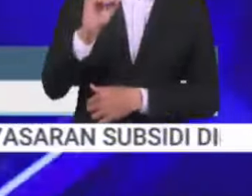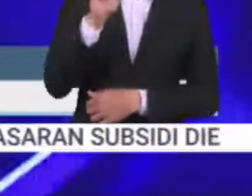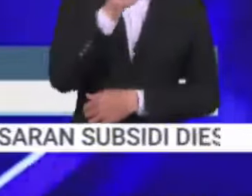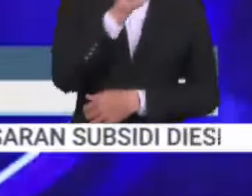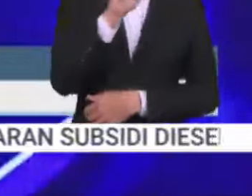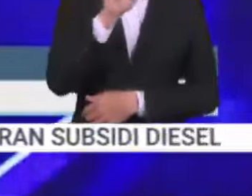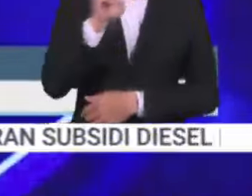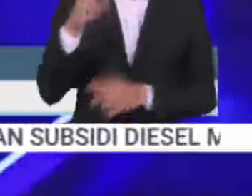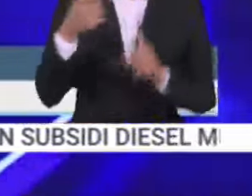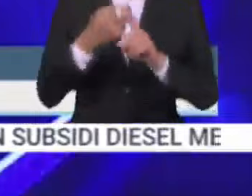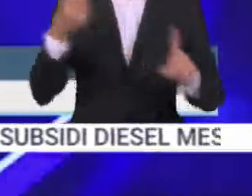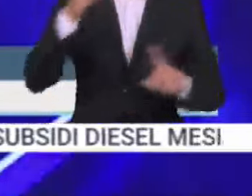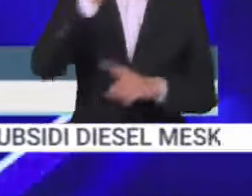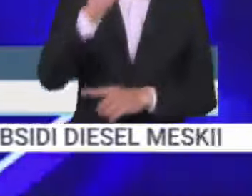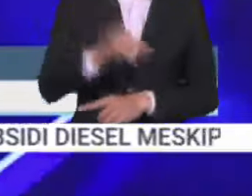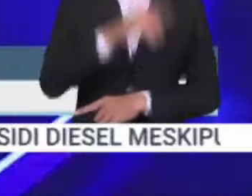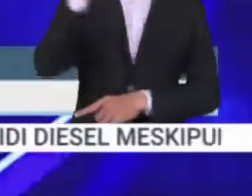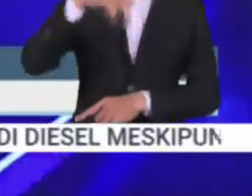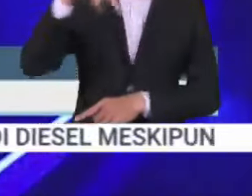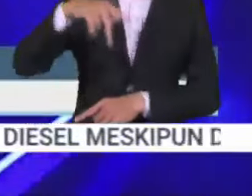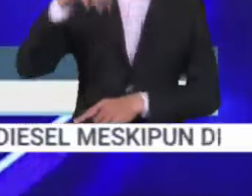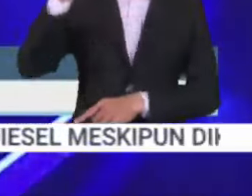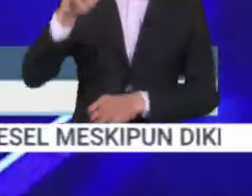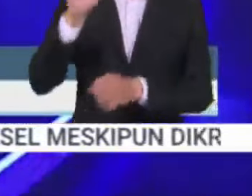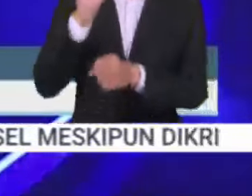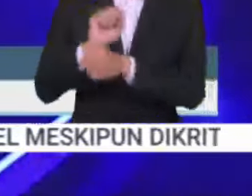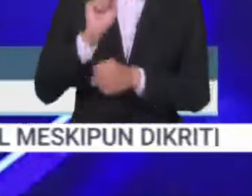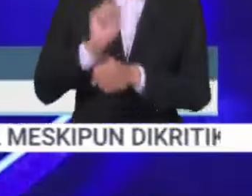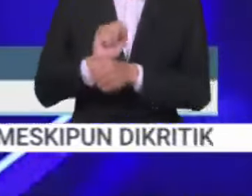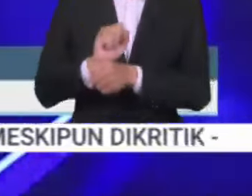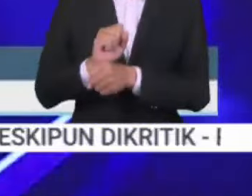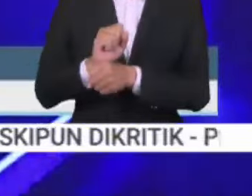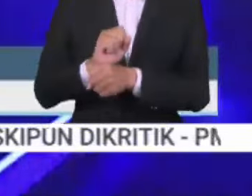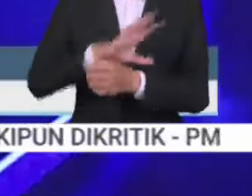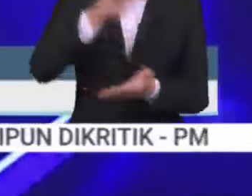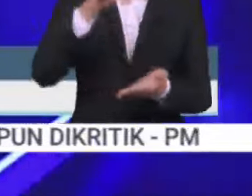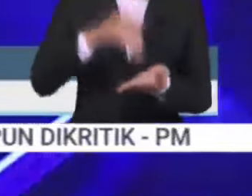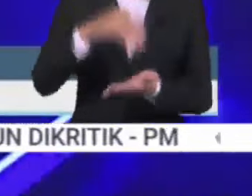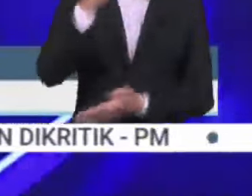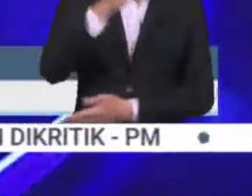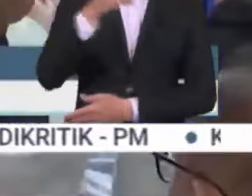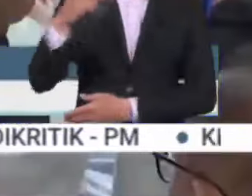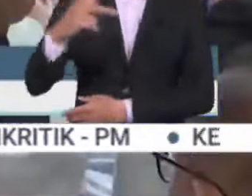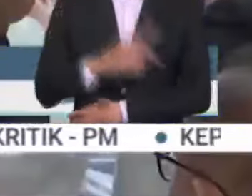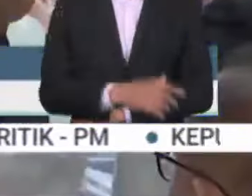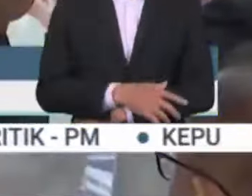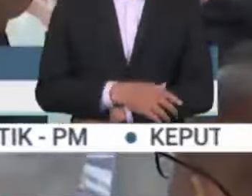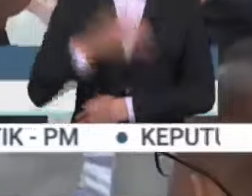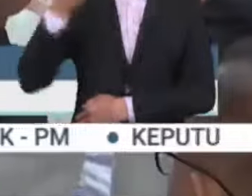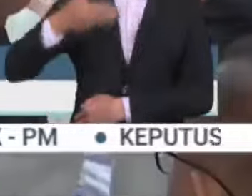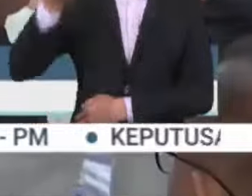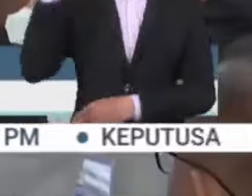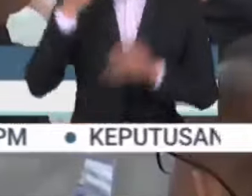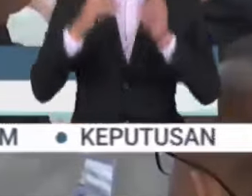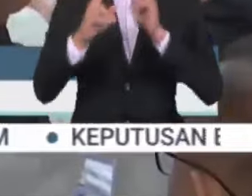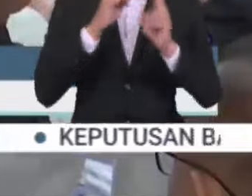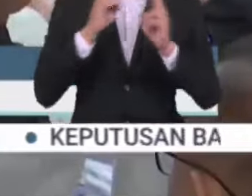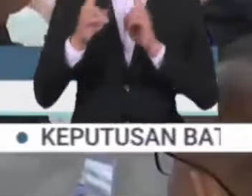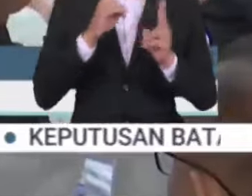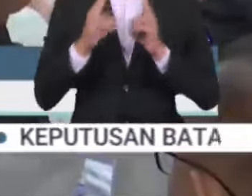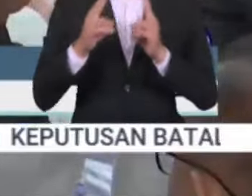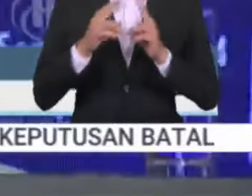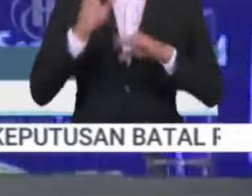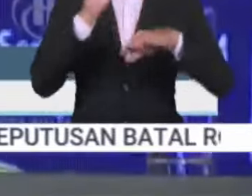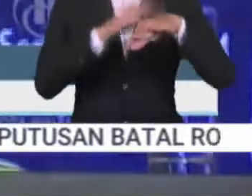2024 Anjuran Jabatan Hal Ehwal Kesatuan Sekerja JHEX di Kota Kinabalu. Terdahulu dalam ucapannya, Dato'